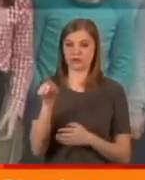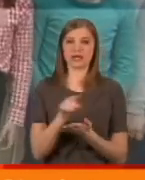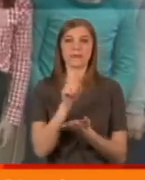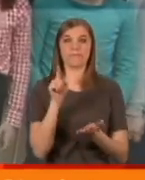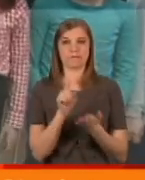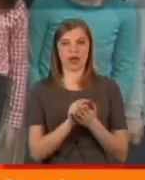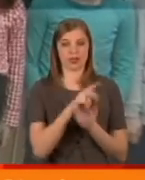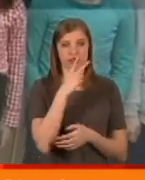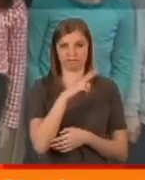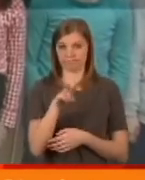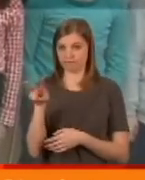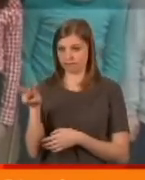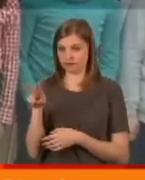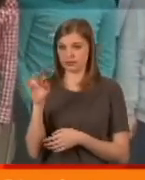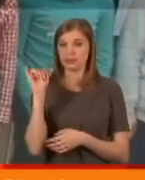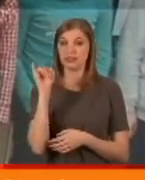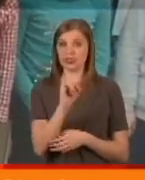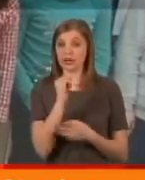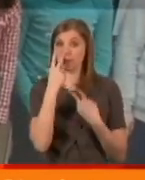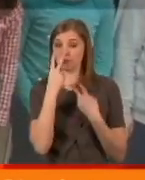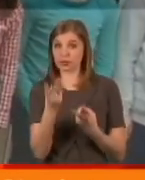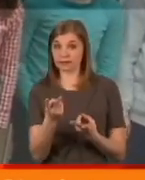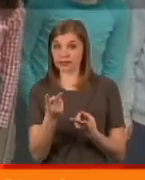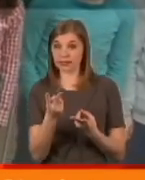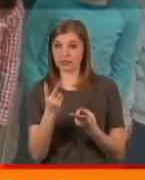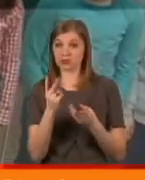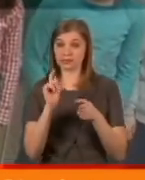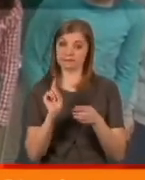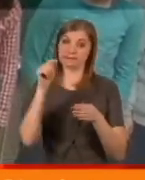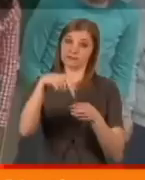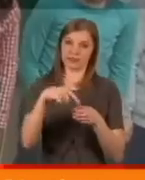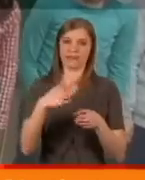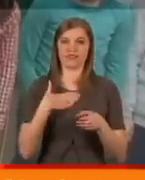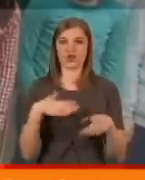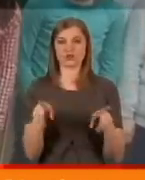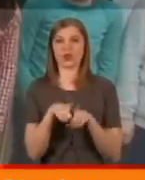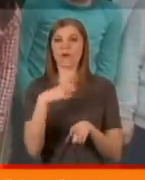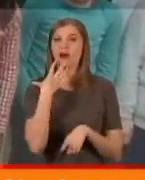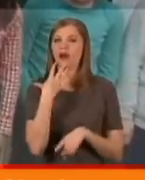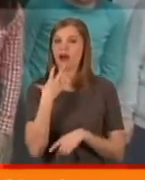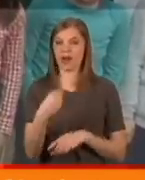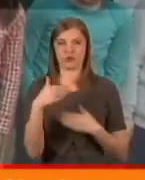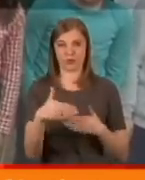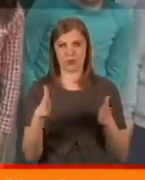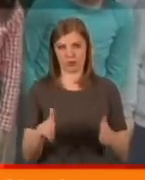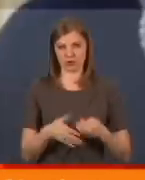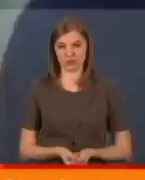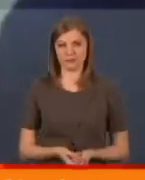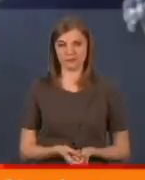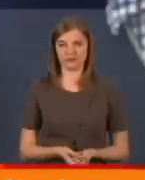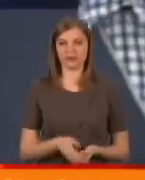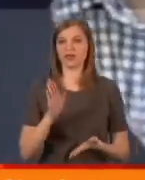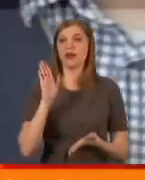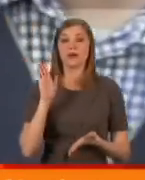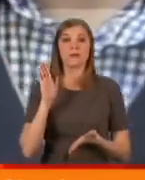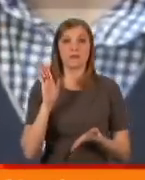маєте повернутися і подивитися всередину в нашу таку гарну коро коробочку